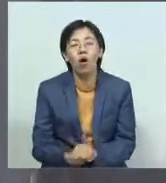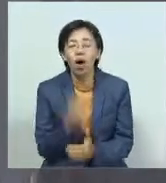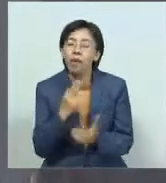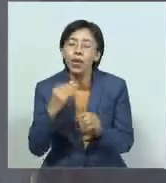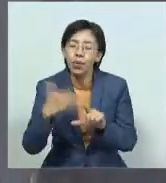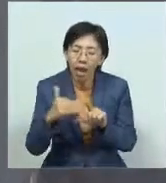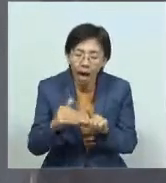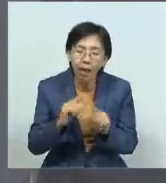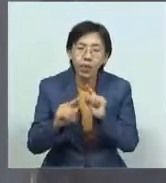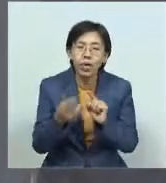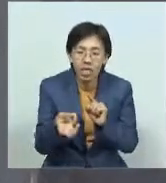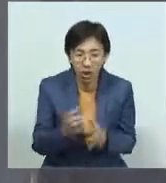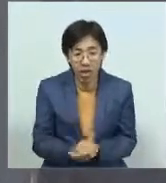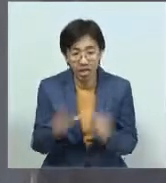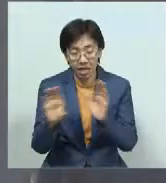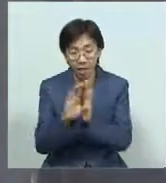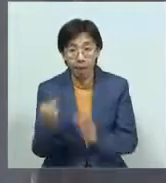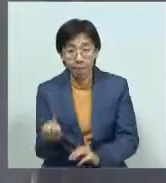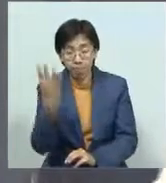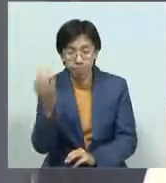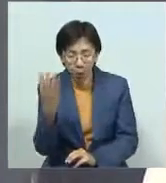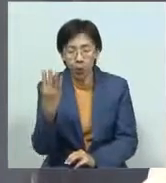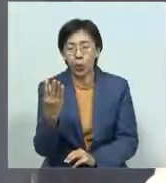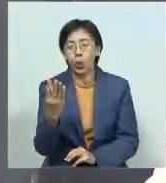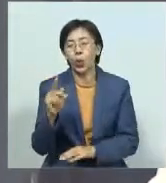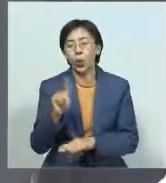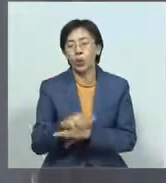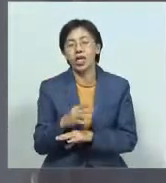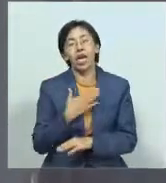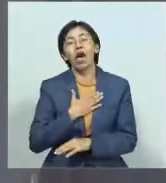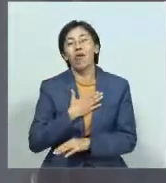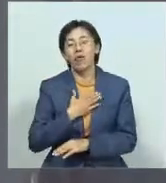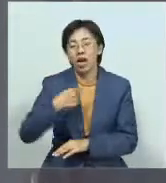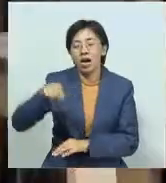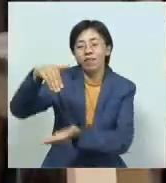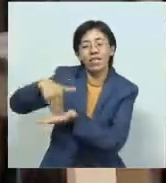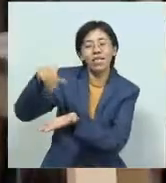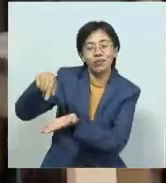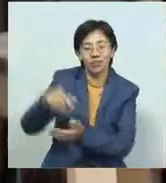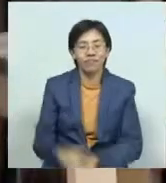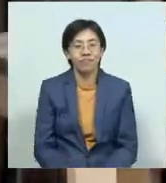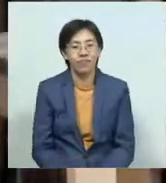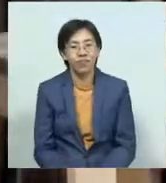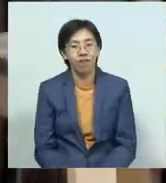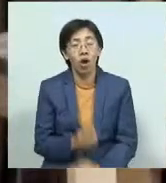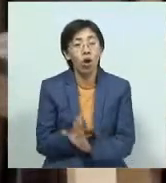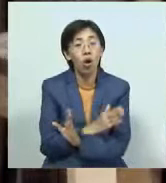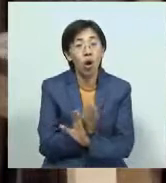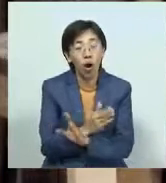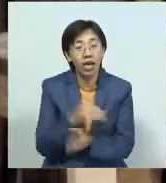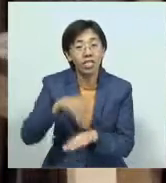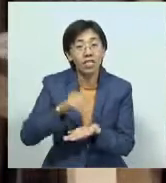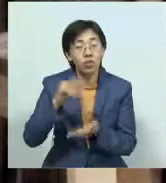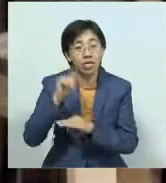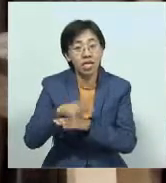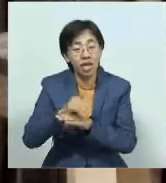หน่อยแต่ว่าเวลาจะอัพโหลดรูปมันต้องใช้จำนวนเน็ตเยอะเนาะก็จะไปที่ของเน็ตประชารัฐค่ะ ก่อนที่จะมีเน็ตประชารัฐเข้ามาใน